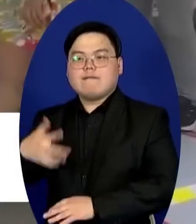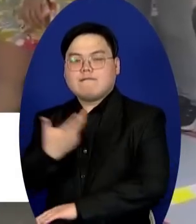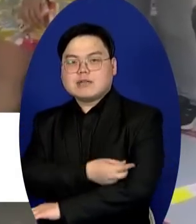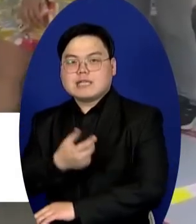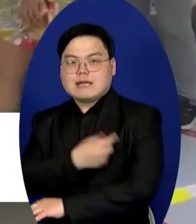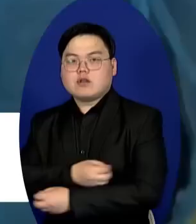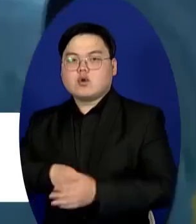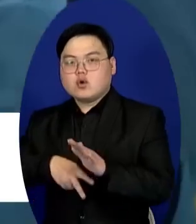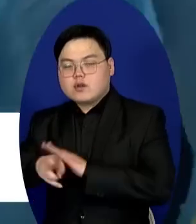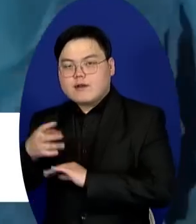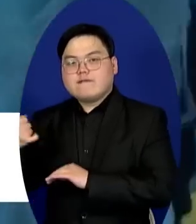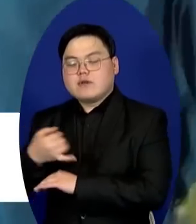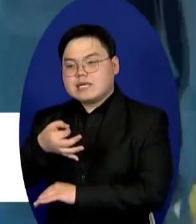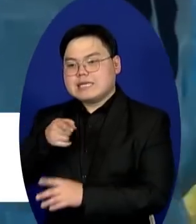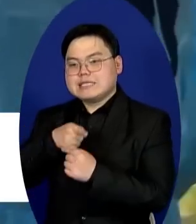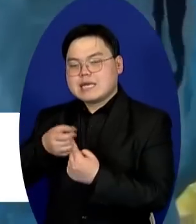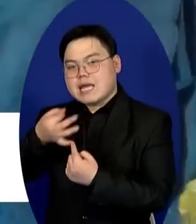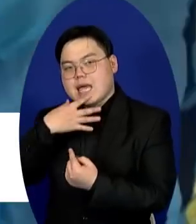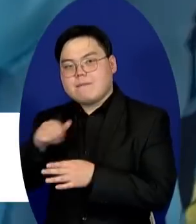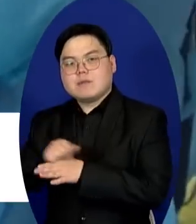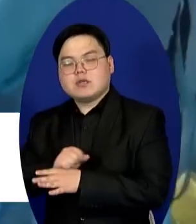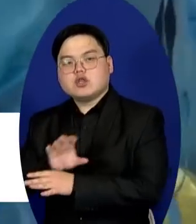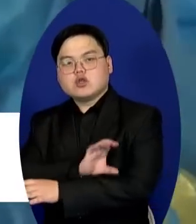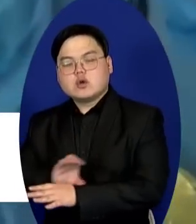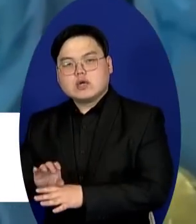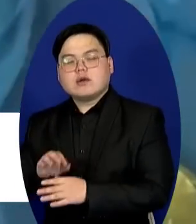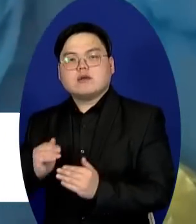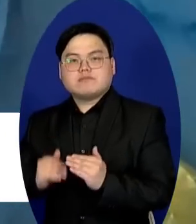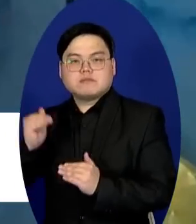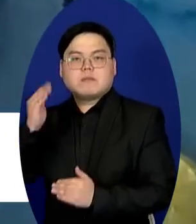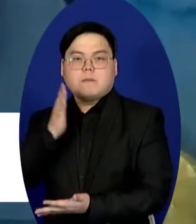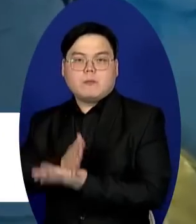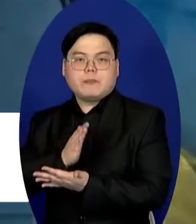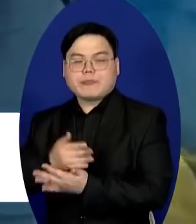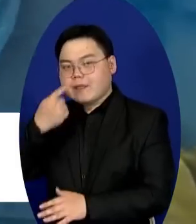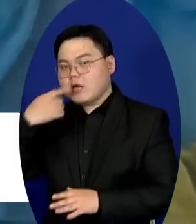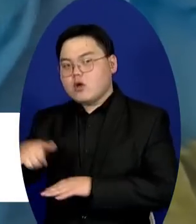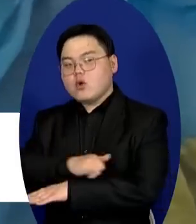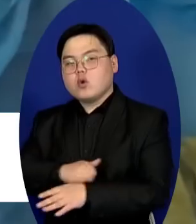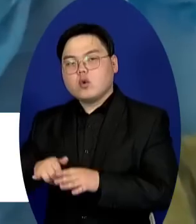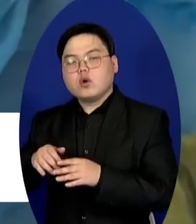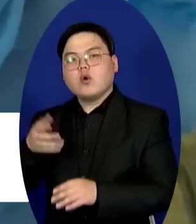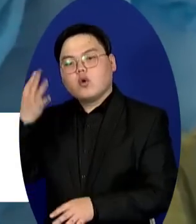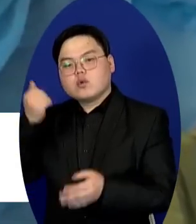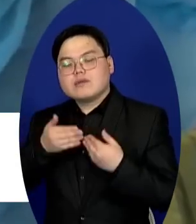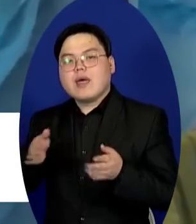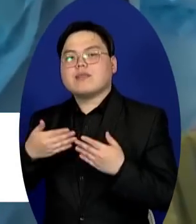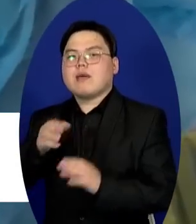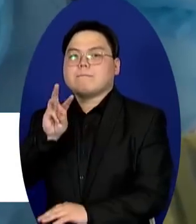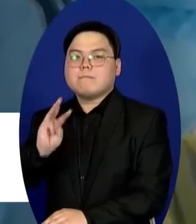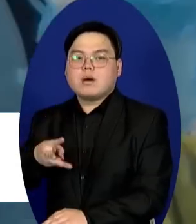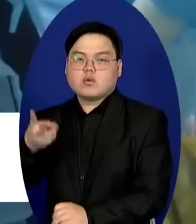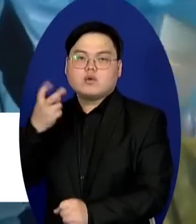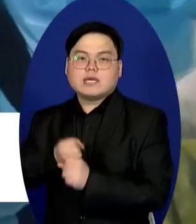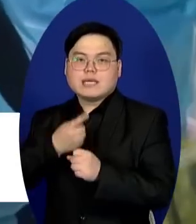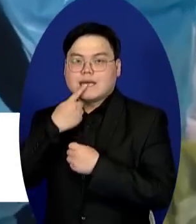тарилгууд бий болж вирусын эсрэг ийм бэлтгэлийн судалгаа боловсруулдаг чамгүй агцтай байгаа учраас хятад улс нээлттэй болох нөхцөл шалтгаан улам бүр нэмэгдэж байгаа